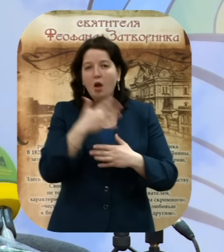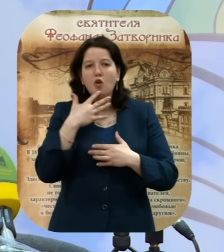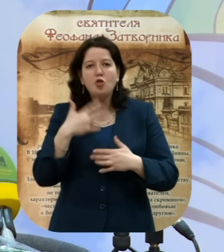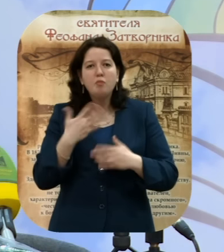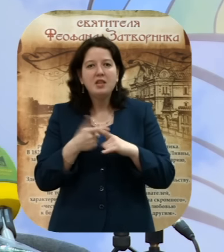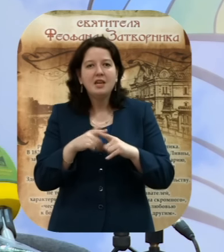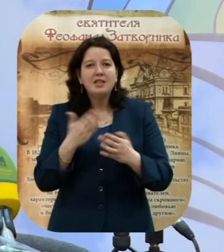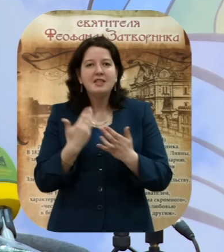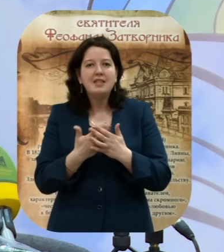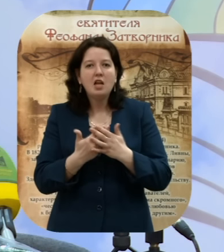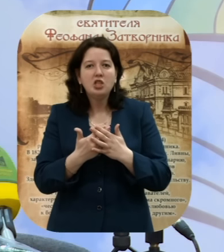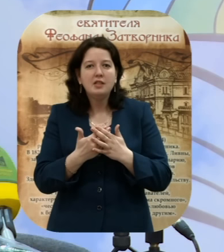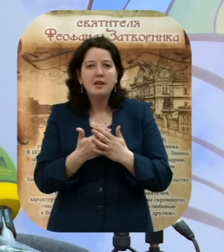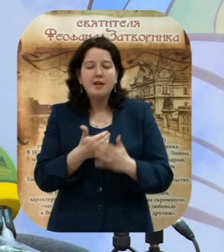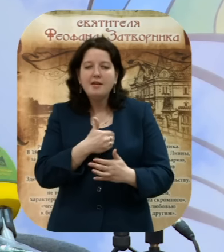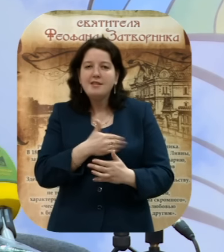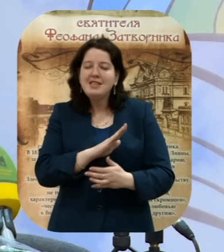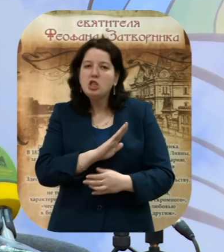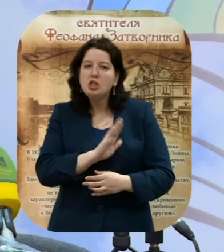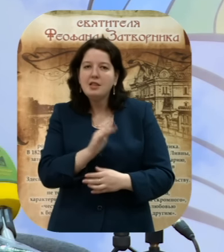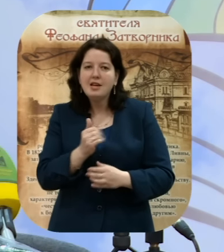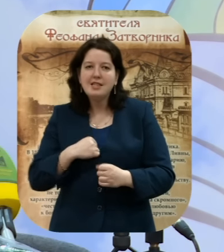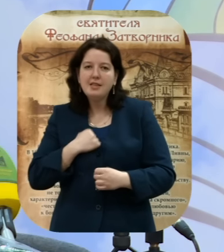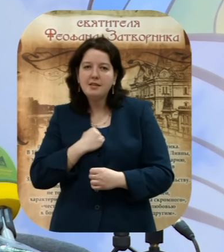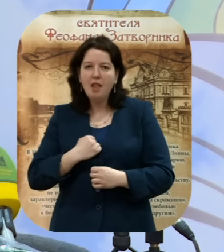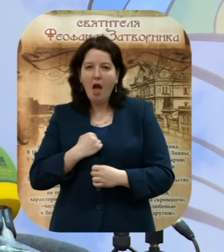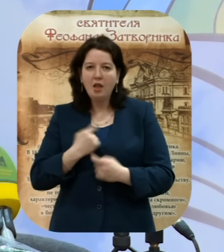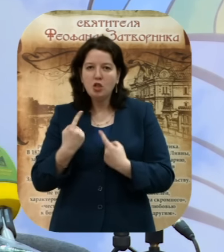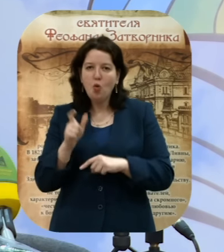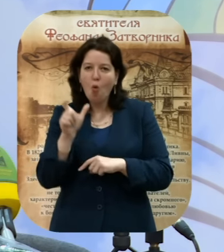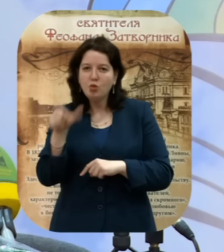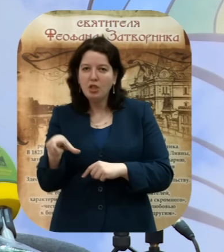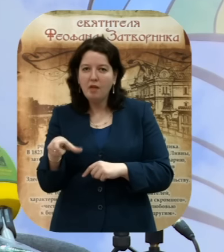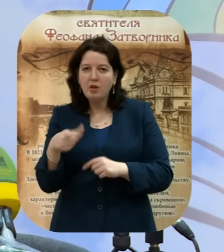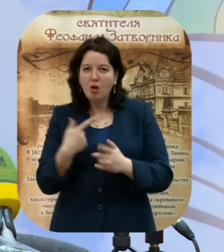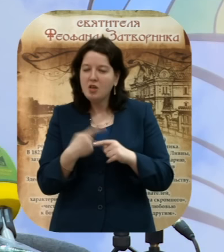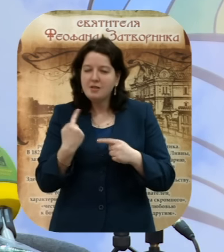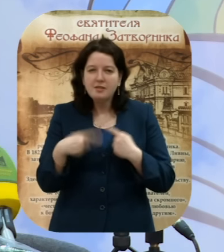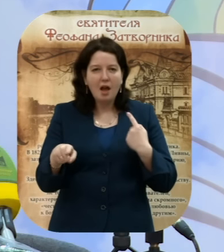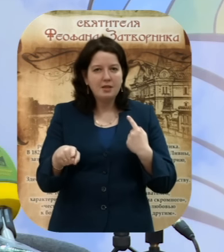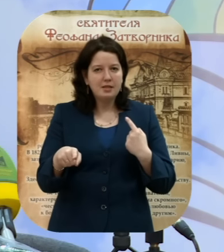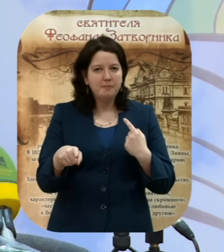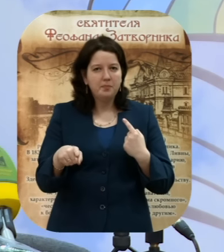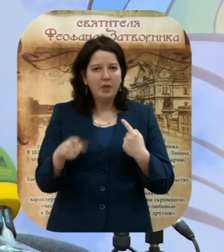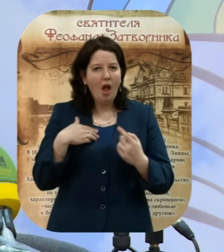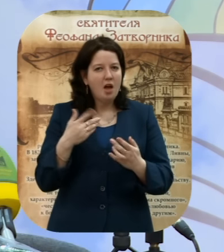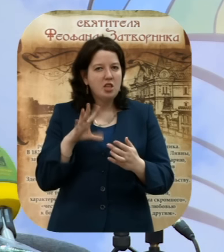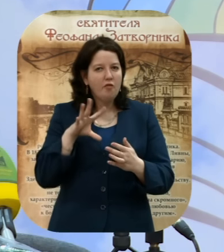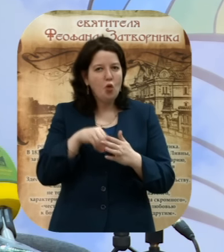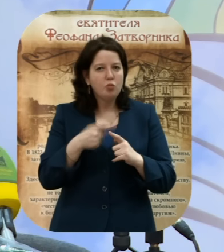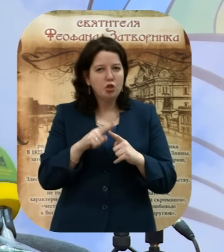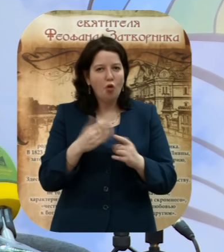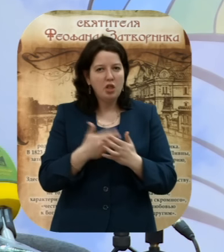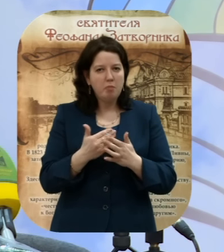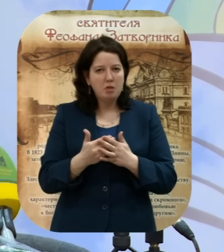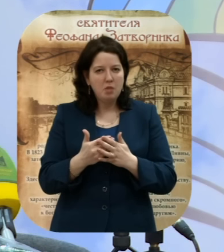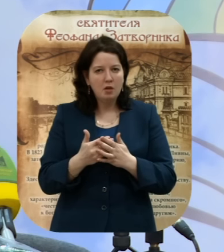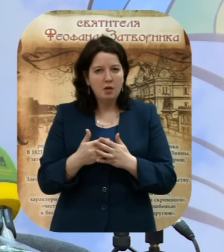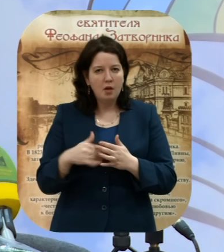желать зла – это совсем разные вещи. А не в том смысле, что значит преступникам